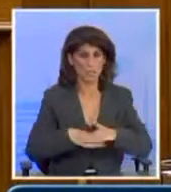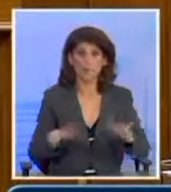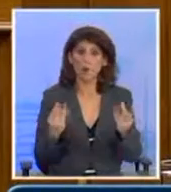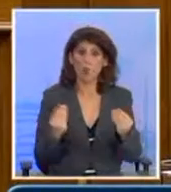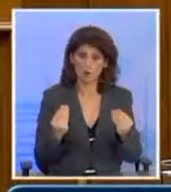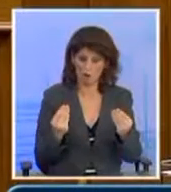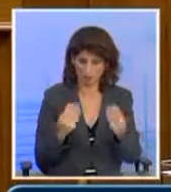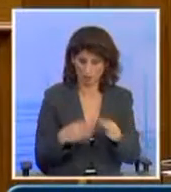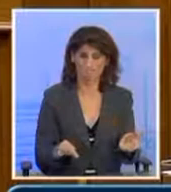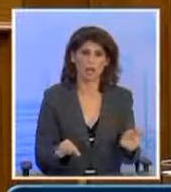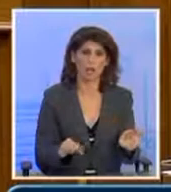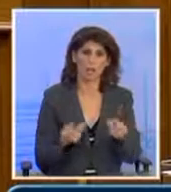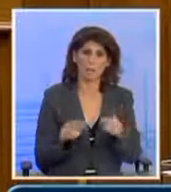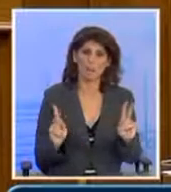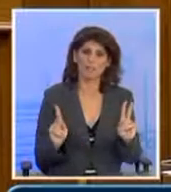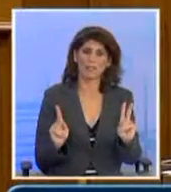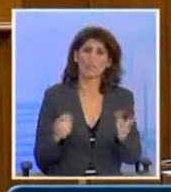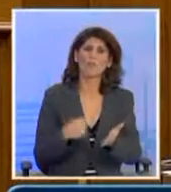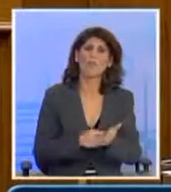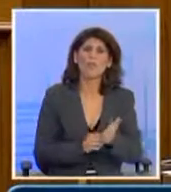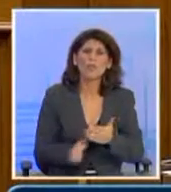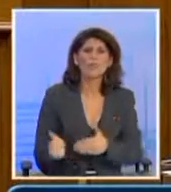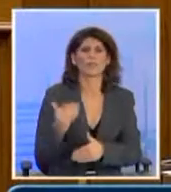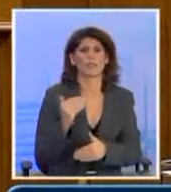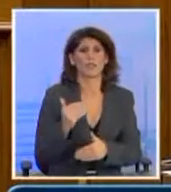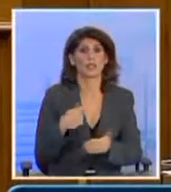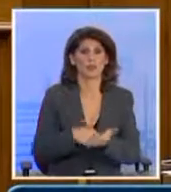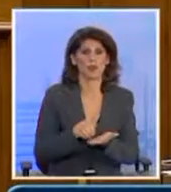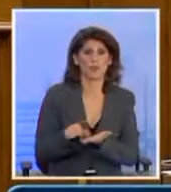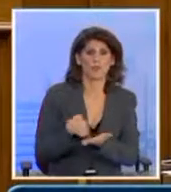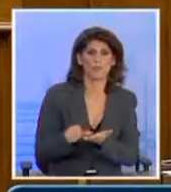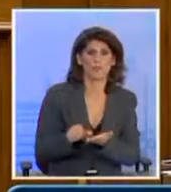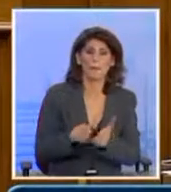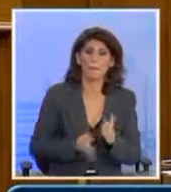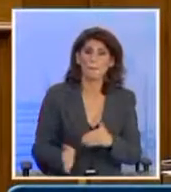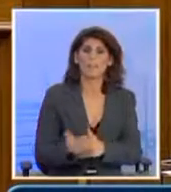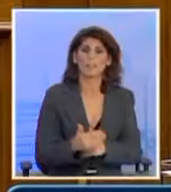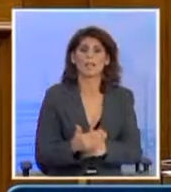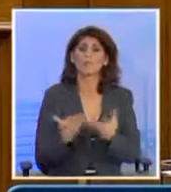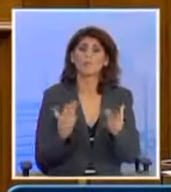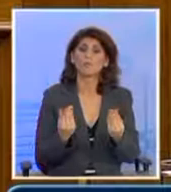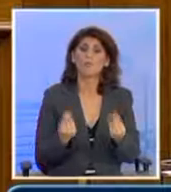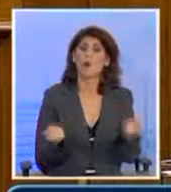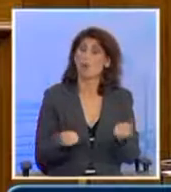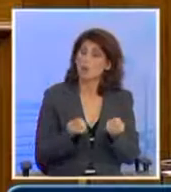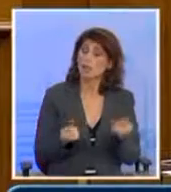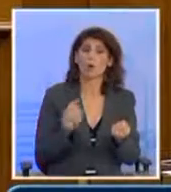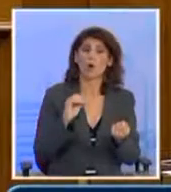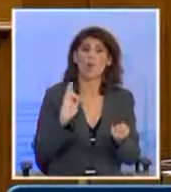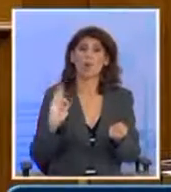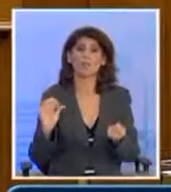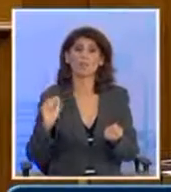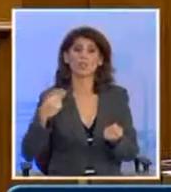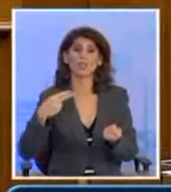πολλά κενά που επέτρεπαν φοροδιαφυγή ή φοροαποφυγή μέσω εκτεταμένης χρήσης offshore εταιριών. Ναι, κύριε